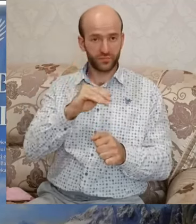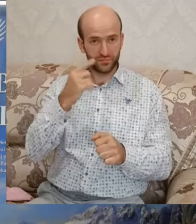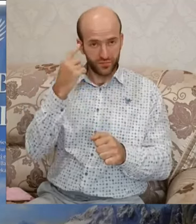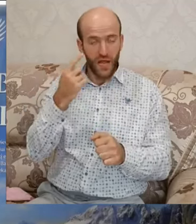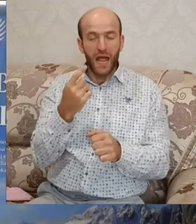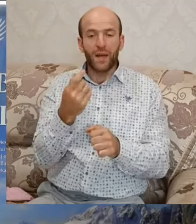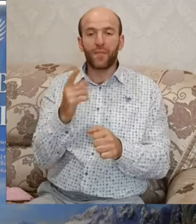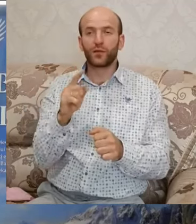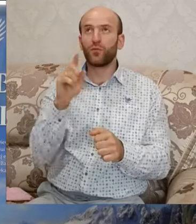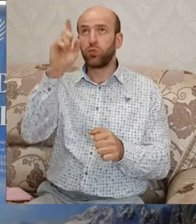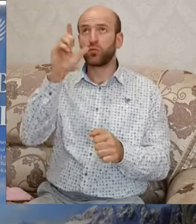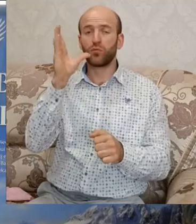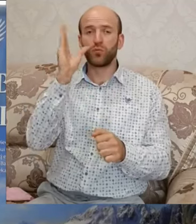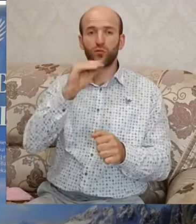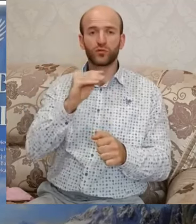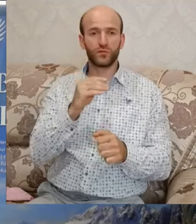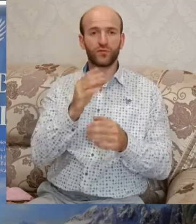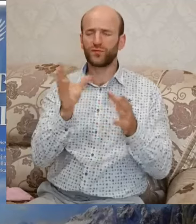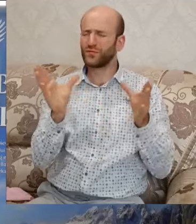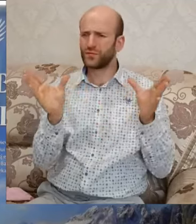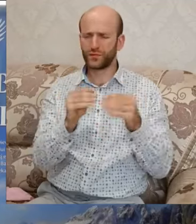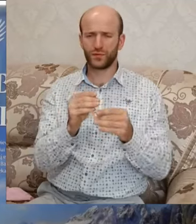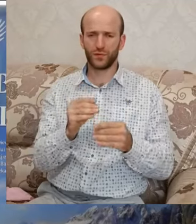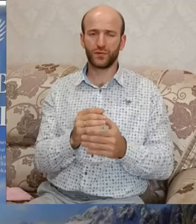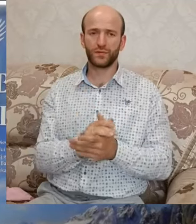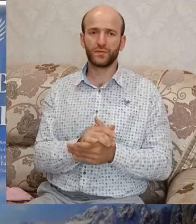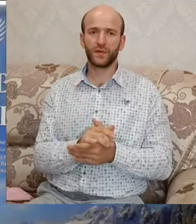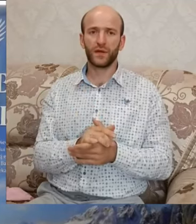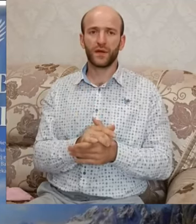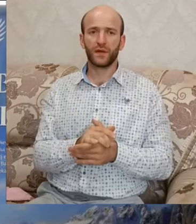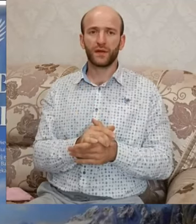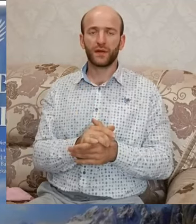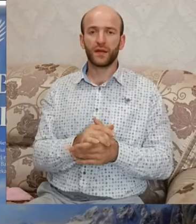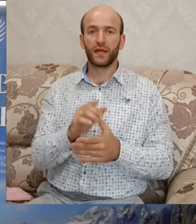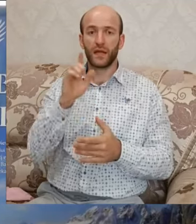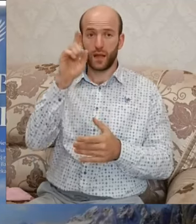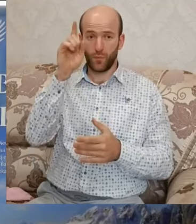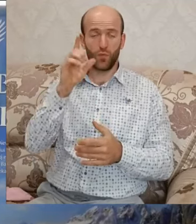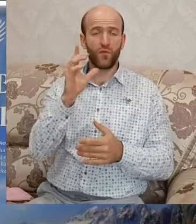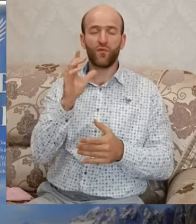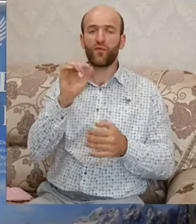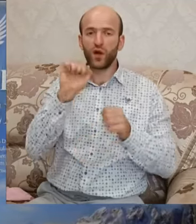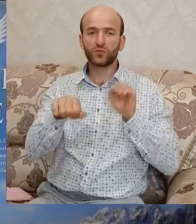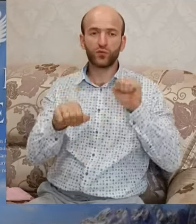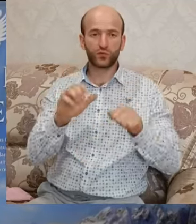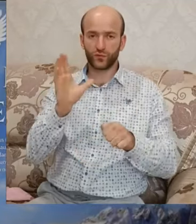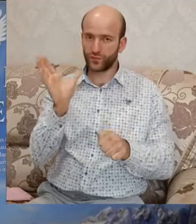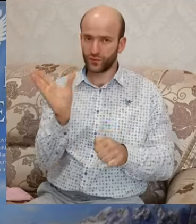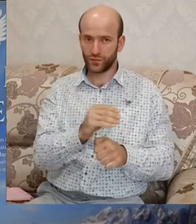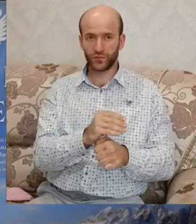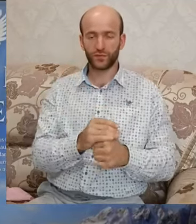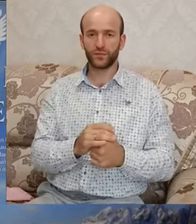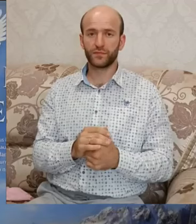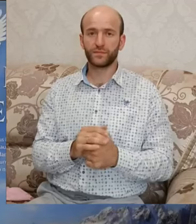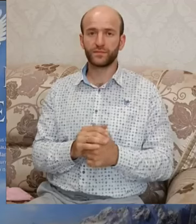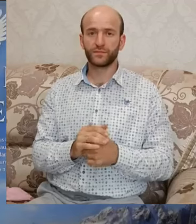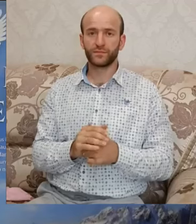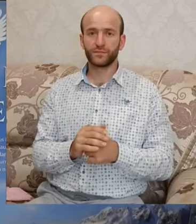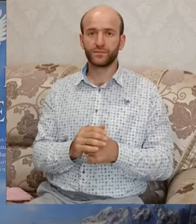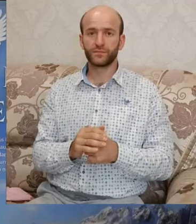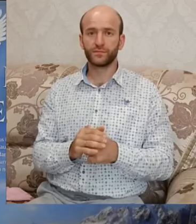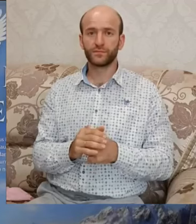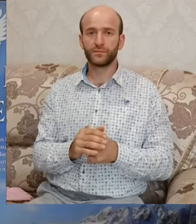Ar mes tikime tuo? Верим ли мы в это? Amen. Amen. Jam įmanoma viskas. Ему возможно все. Kas tau buvo neįmanoma visą gyvenimą, jam